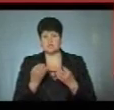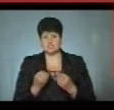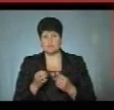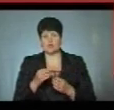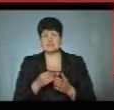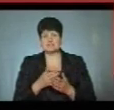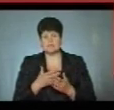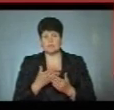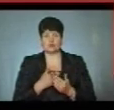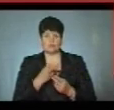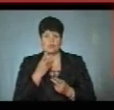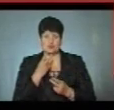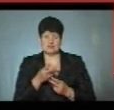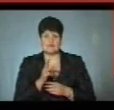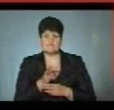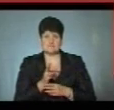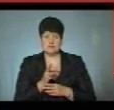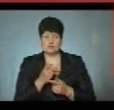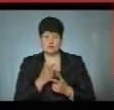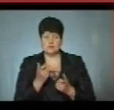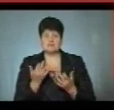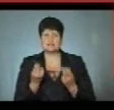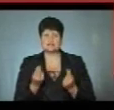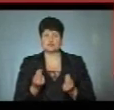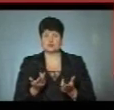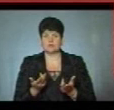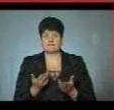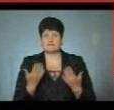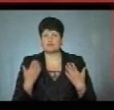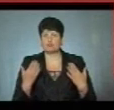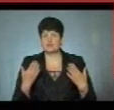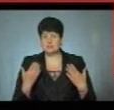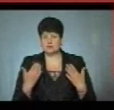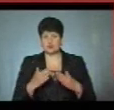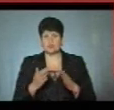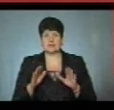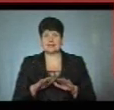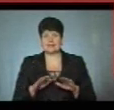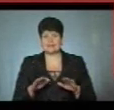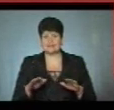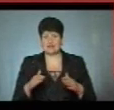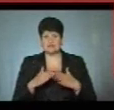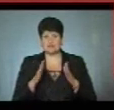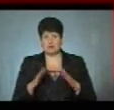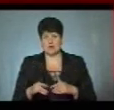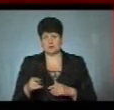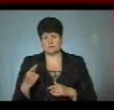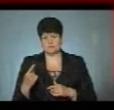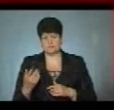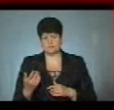нам показали відеоінформацію, скільки вартує відпочинок дітей в таборах